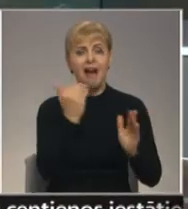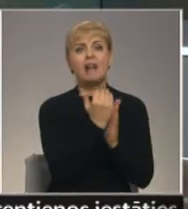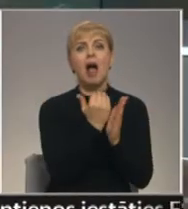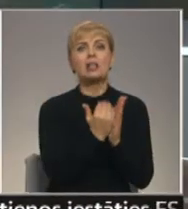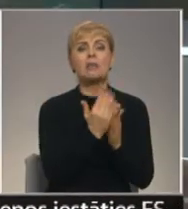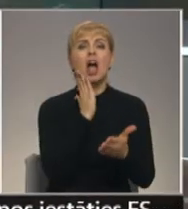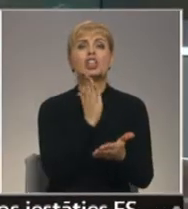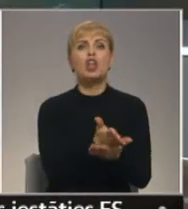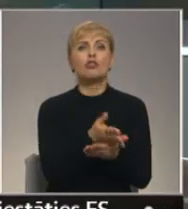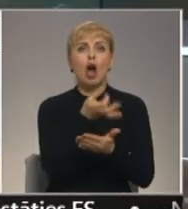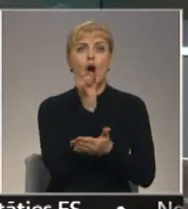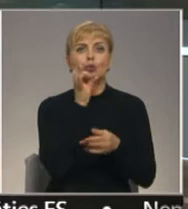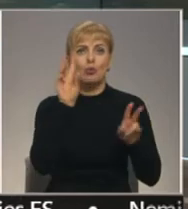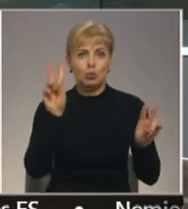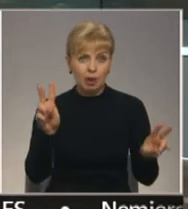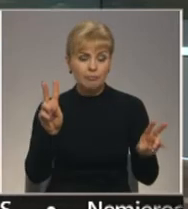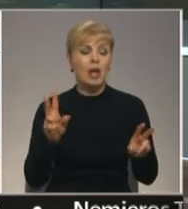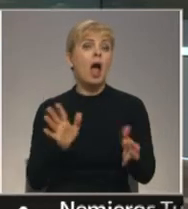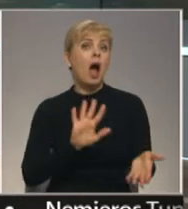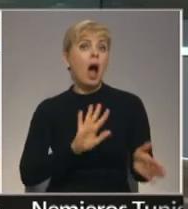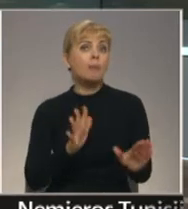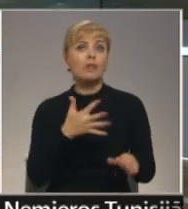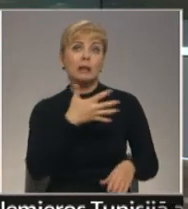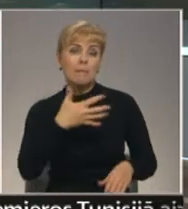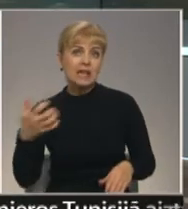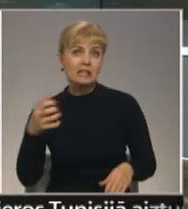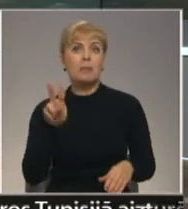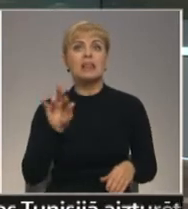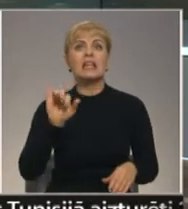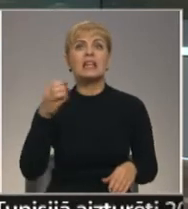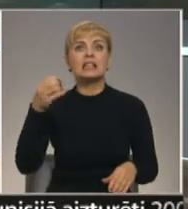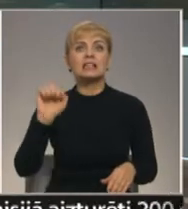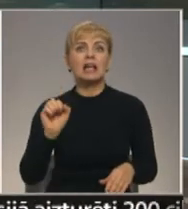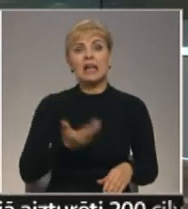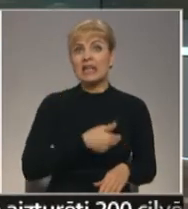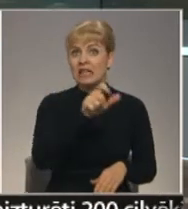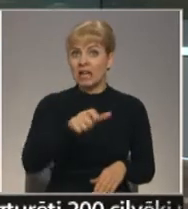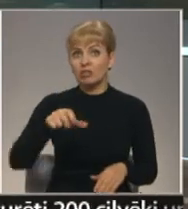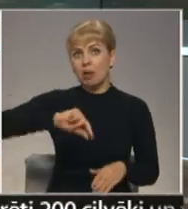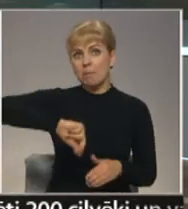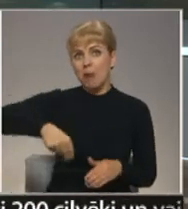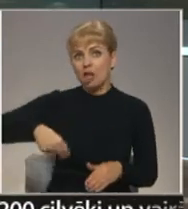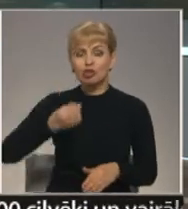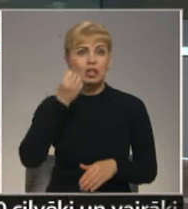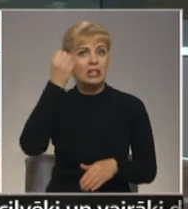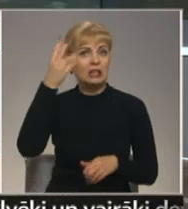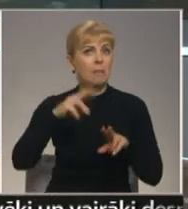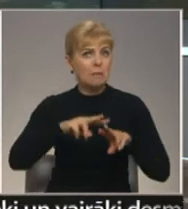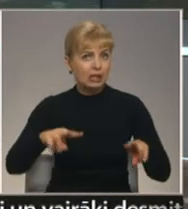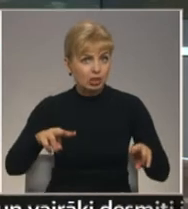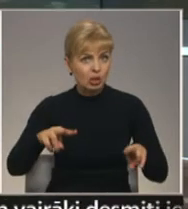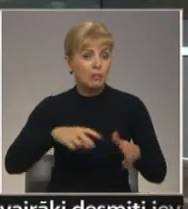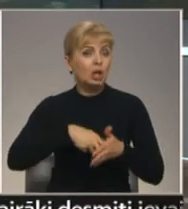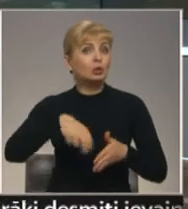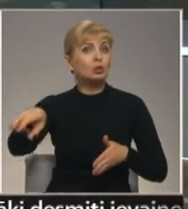Aptuveni 500 Nīcas iedzīvotāji ir parakstījuši izglītības ministram adresētu vēstuli, kurā norāda, ka ir kategoriski pret